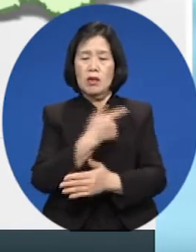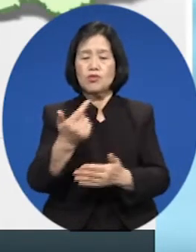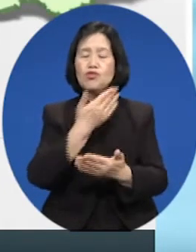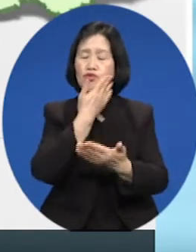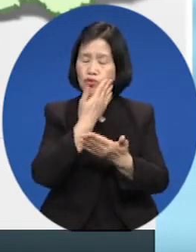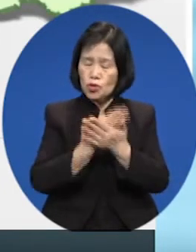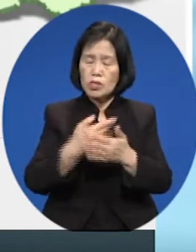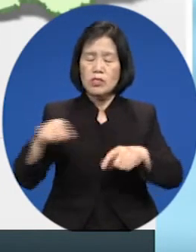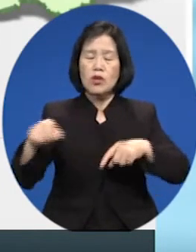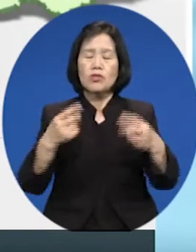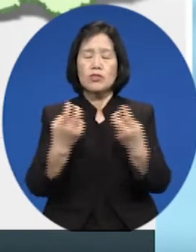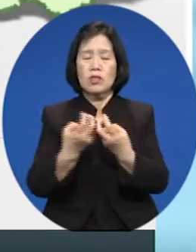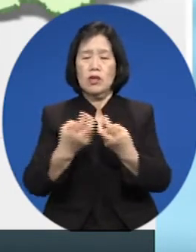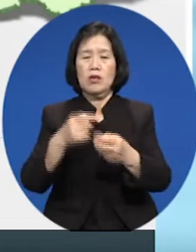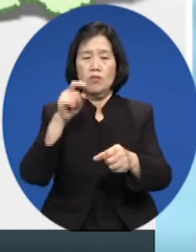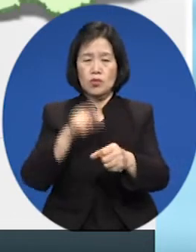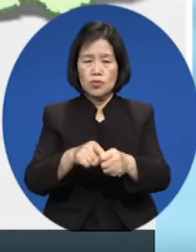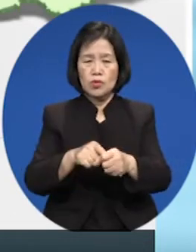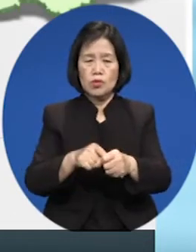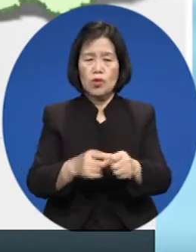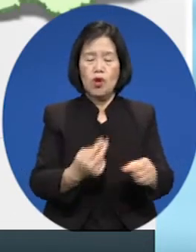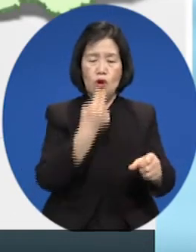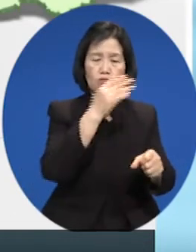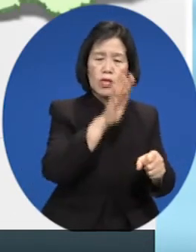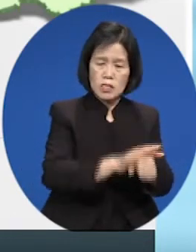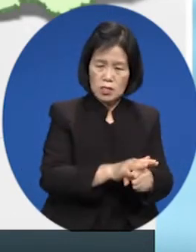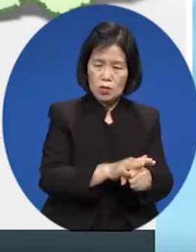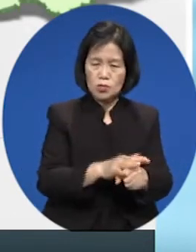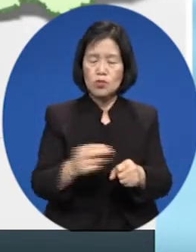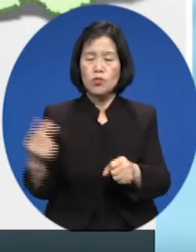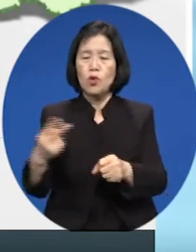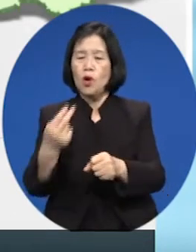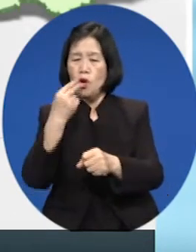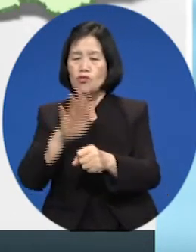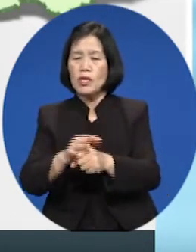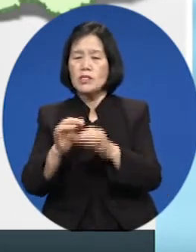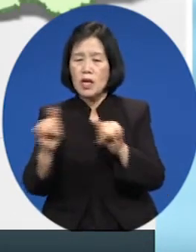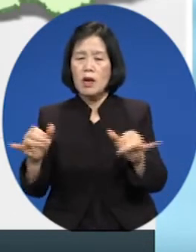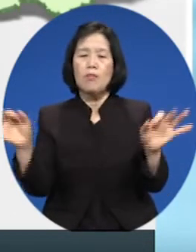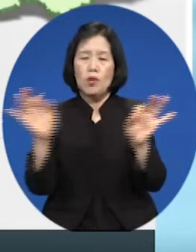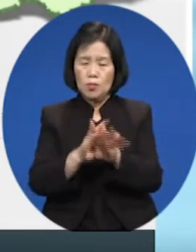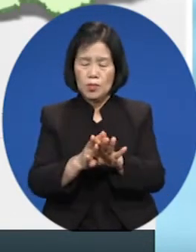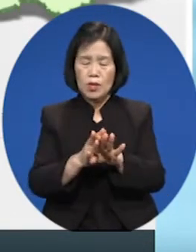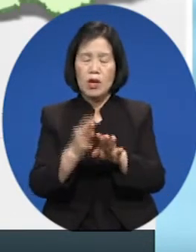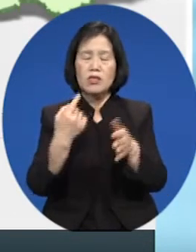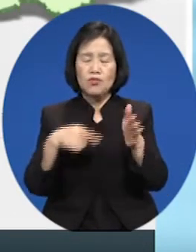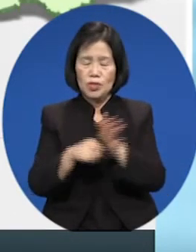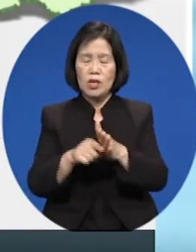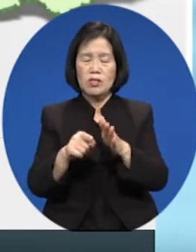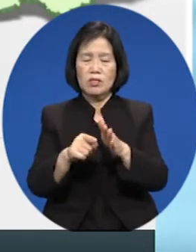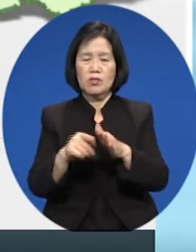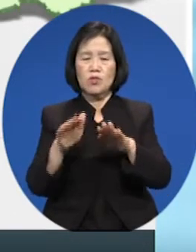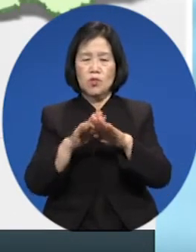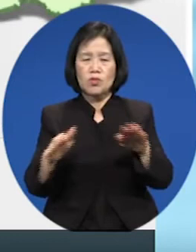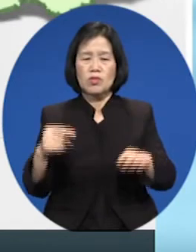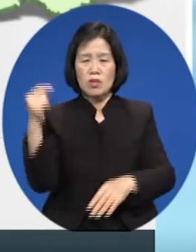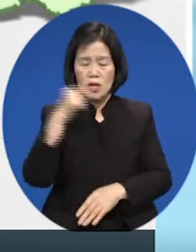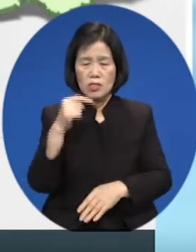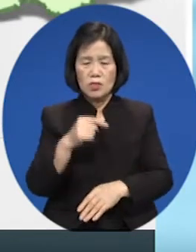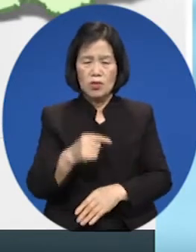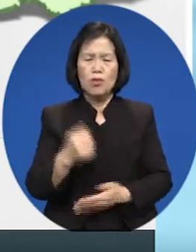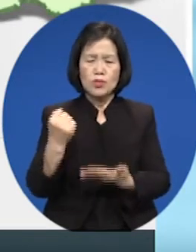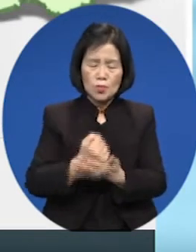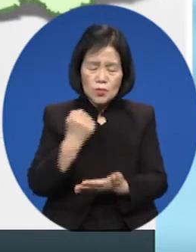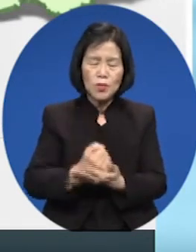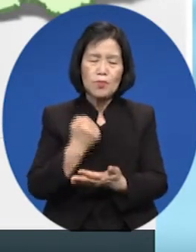정책적 목표이고 또 억울한 지역도 또 억울한 사람도 없게 한 것이 공정성이 이 시대의 화두라고 말하면서 당연히 섭섭할